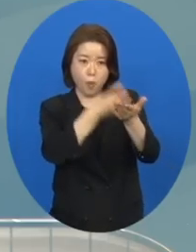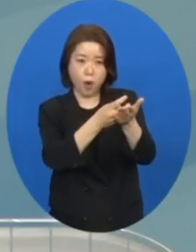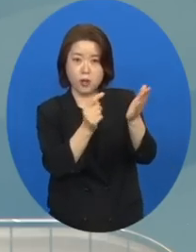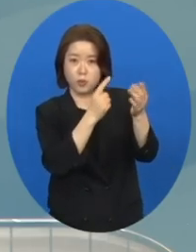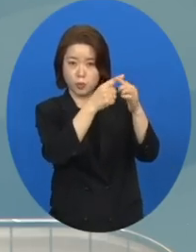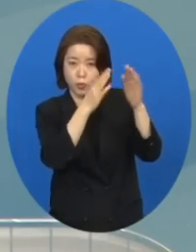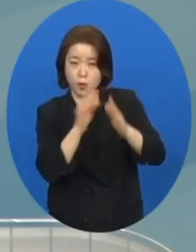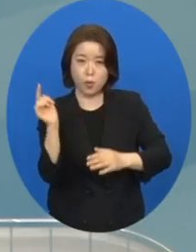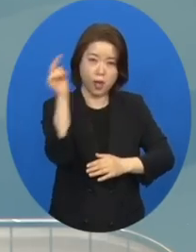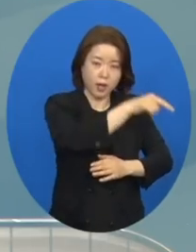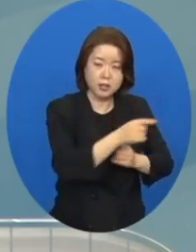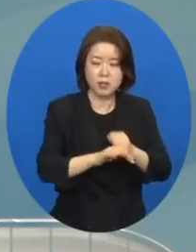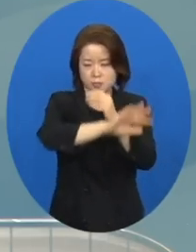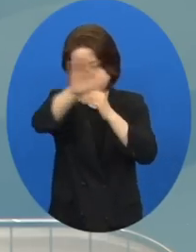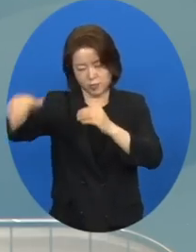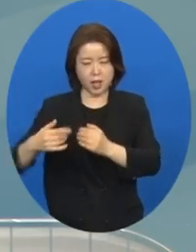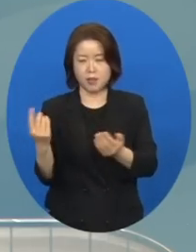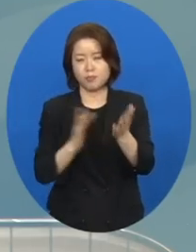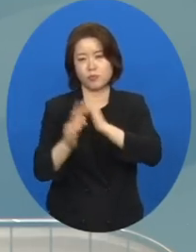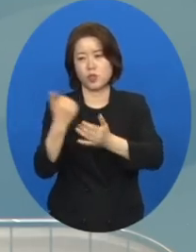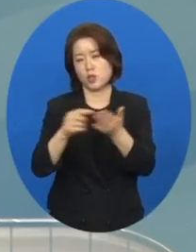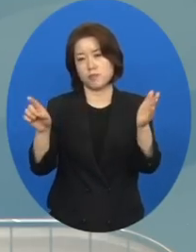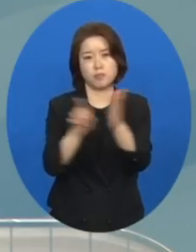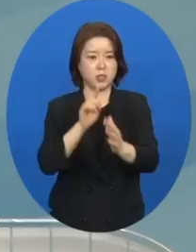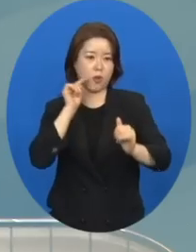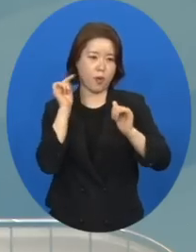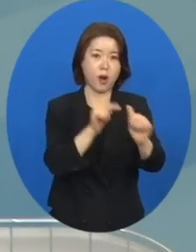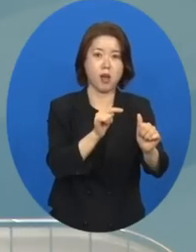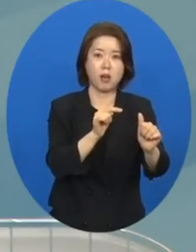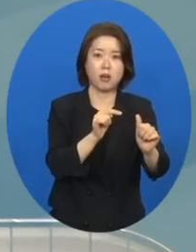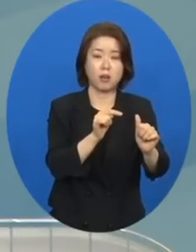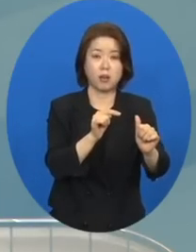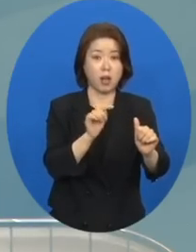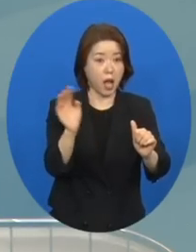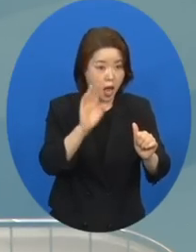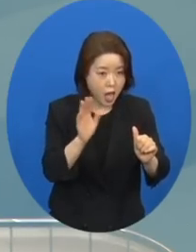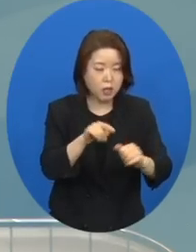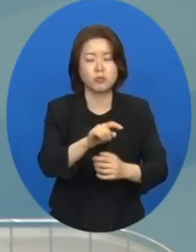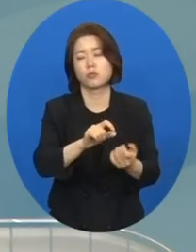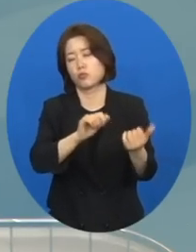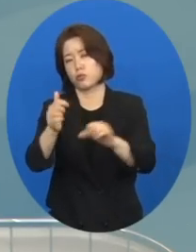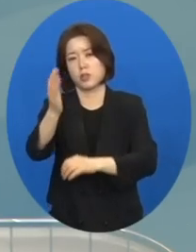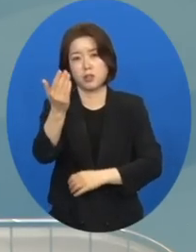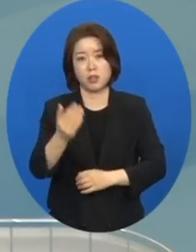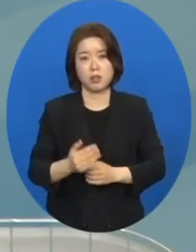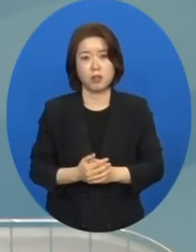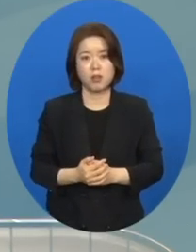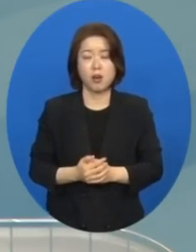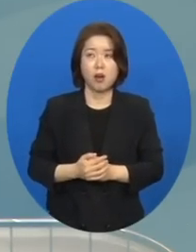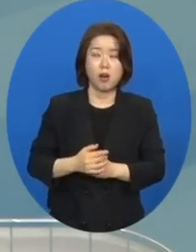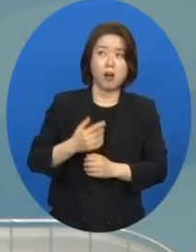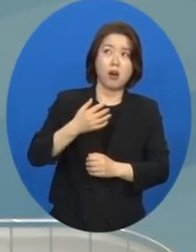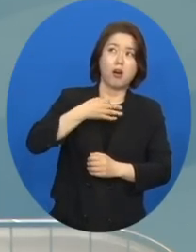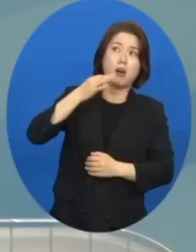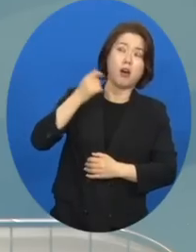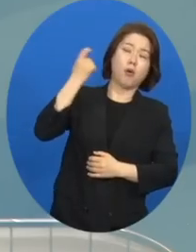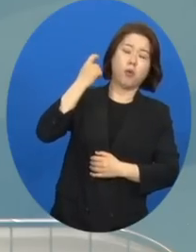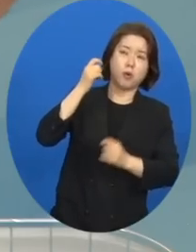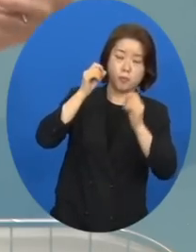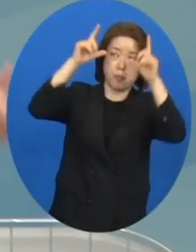모두 예수를 믿어라 그렇지 않으면 너는 오래 살지 못하고 죽게 될 거야 그 음성을 듣고